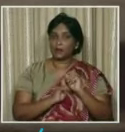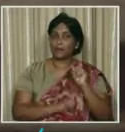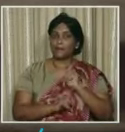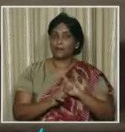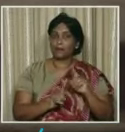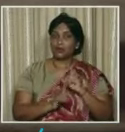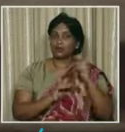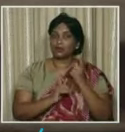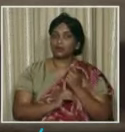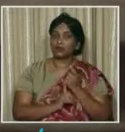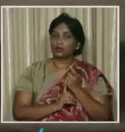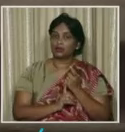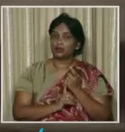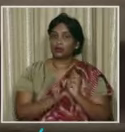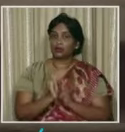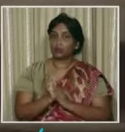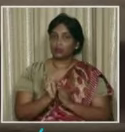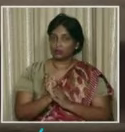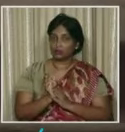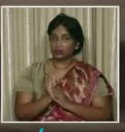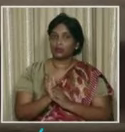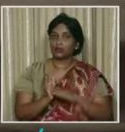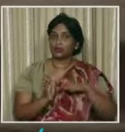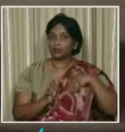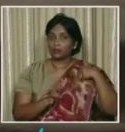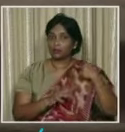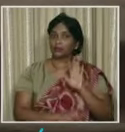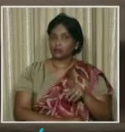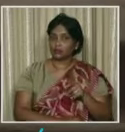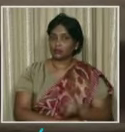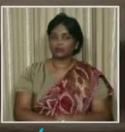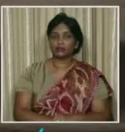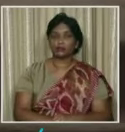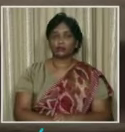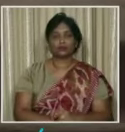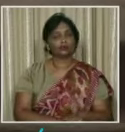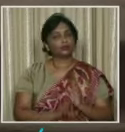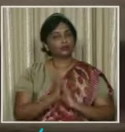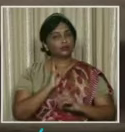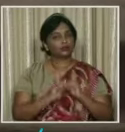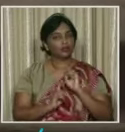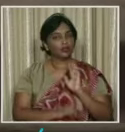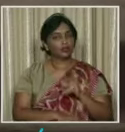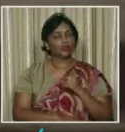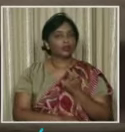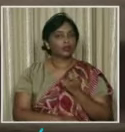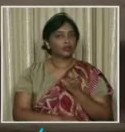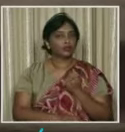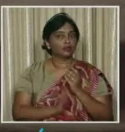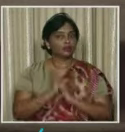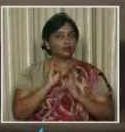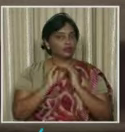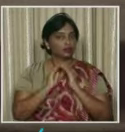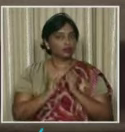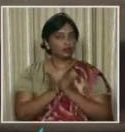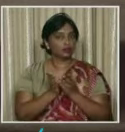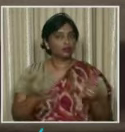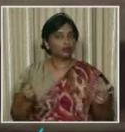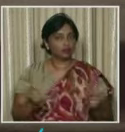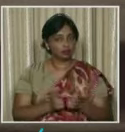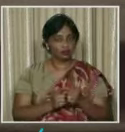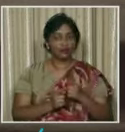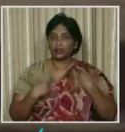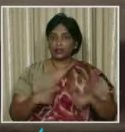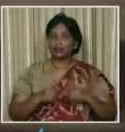සභානායක කාර්යාලයත් ජාතික පොලිස් කොමිෂමත් මූලික තැනට පත් වෙලා තිබෙනවා. අමාත්‍යාංශ අතරින් මුදල් අමාත්‍යාංශයත් වරායහ නාවික